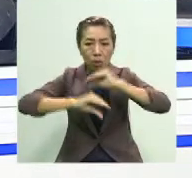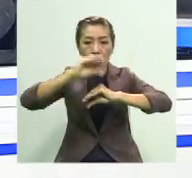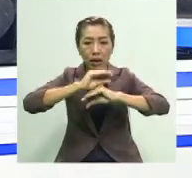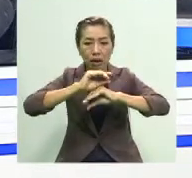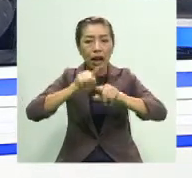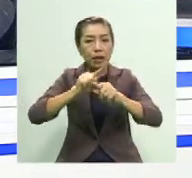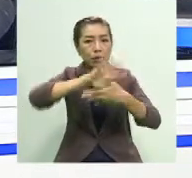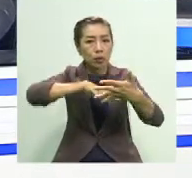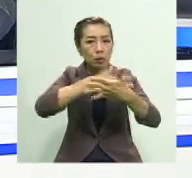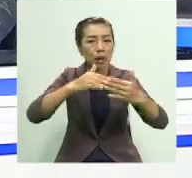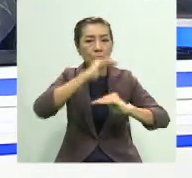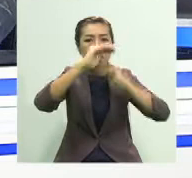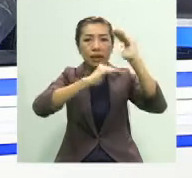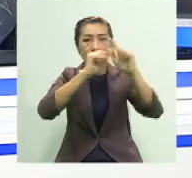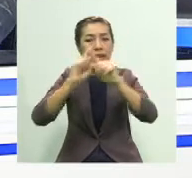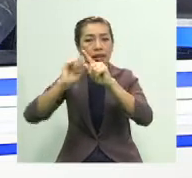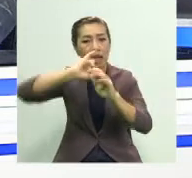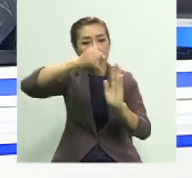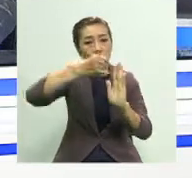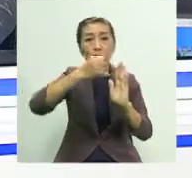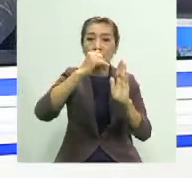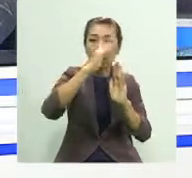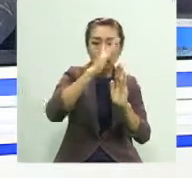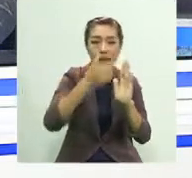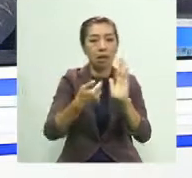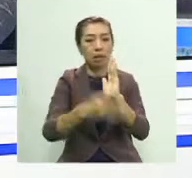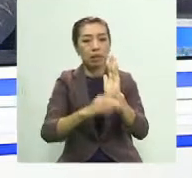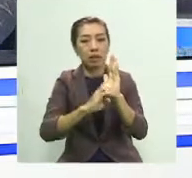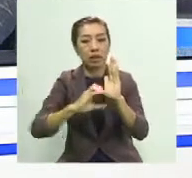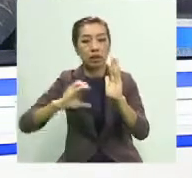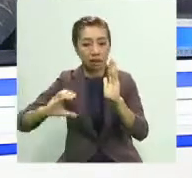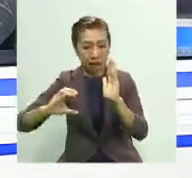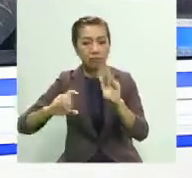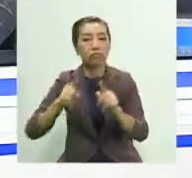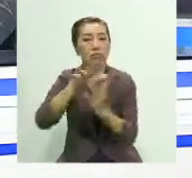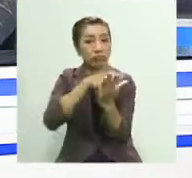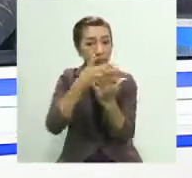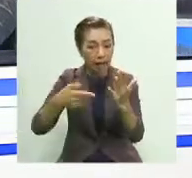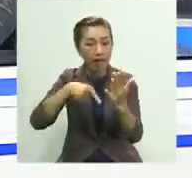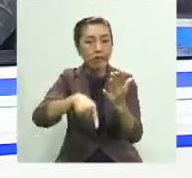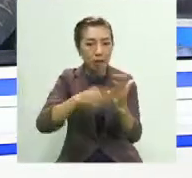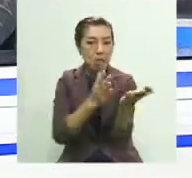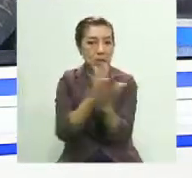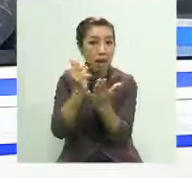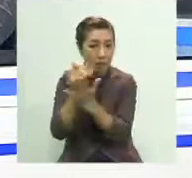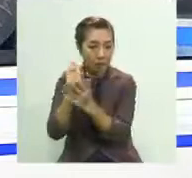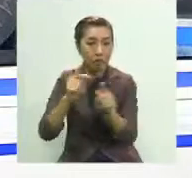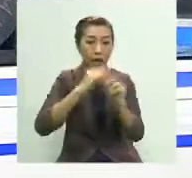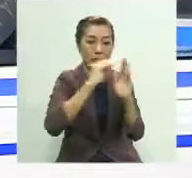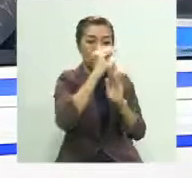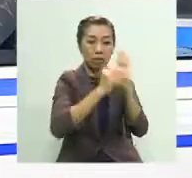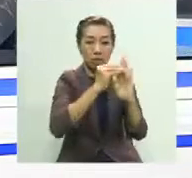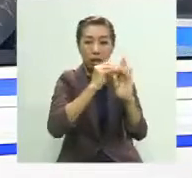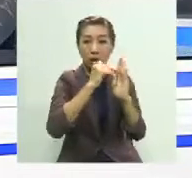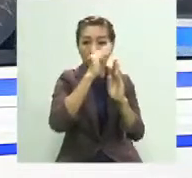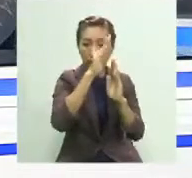ภาคเหนือและแผนพัฒนาเขตพัฒนาพิเศษภาคตะวันออกหรือว่า EEC โดยแผนพัฒนากลุ่มจังหวัดภาคเหนือตอนบน2เนี่ยมีการ